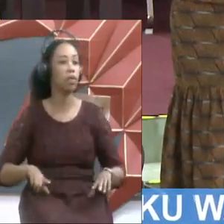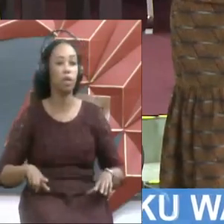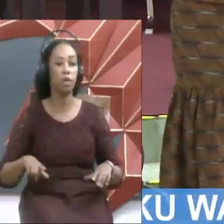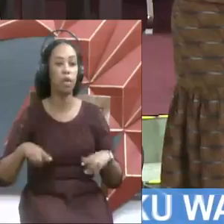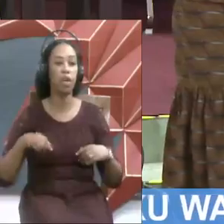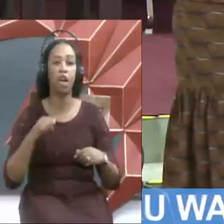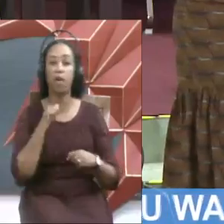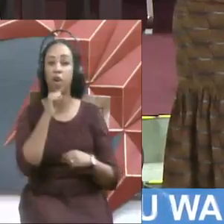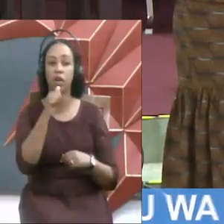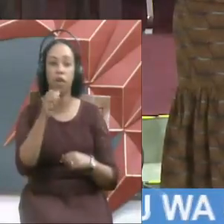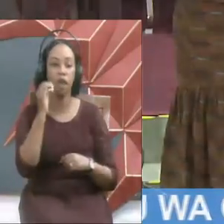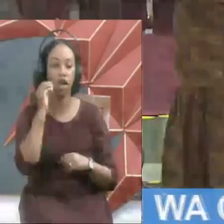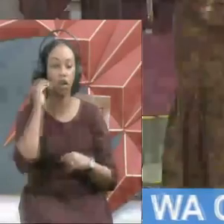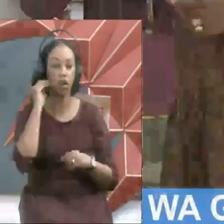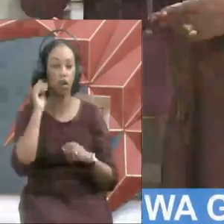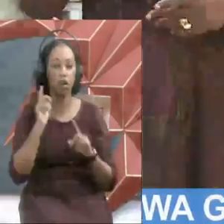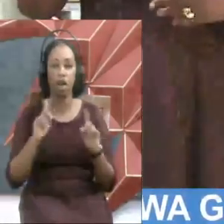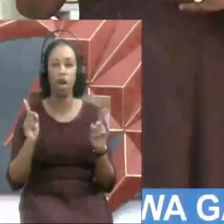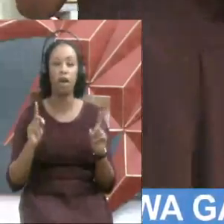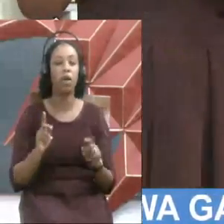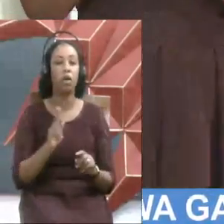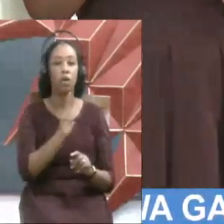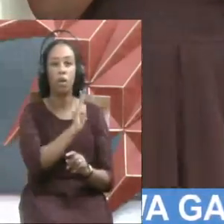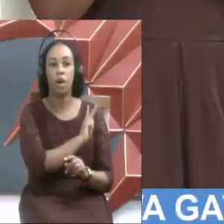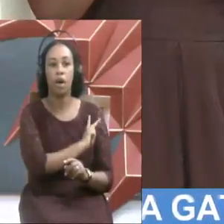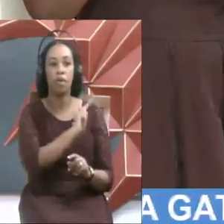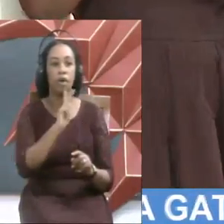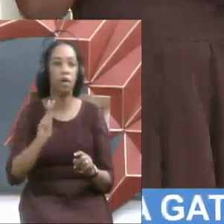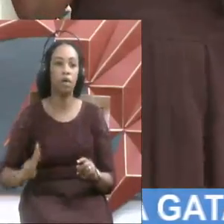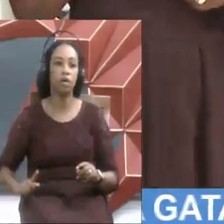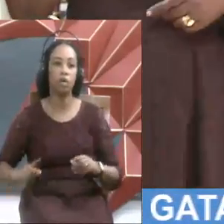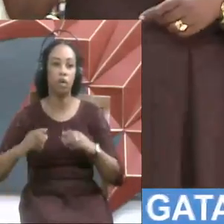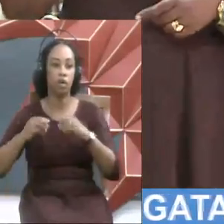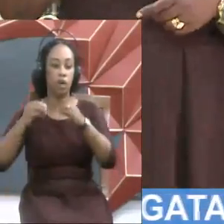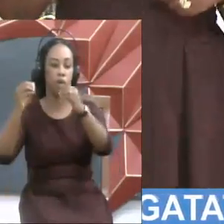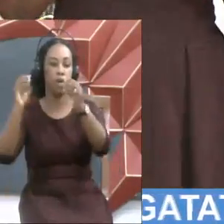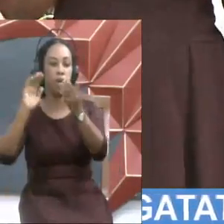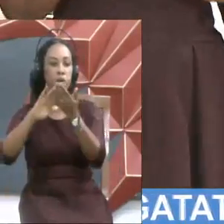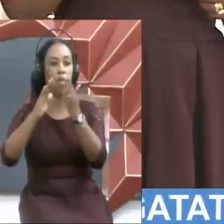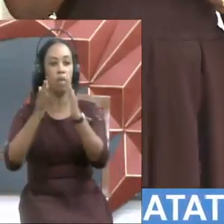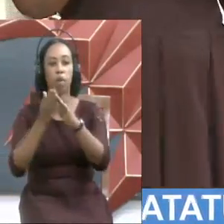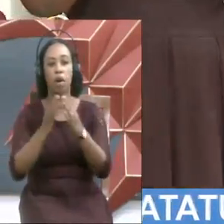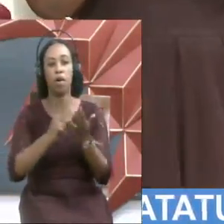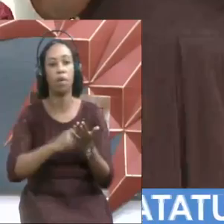gakondo ubwami tujyamo ni wo murwa wabera